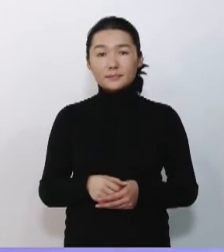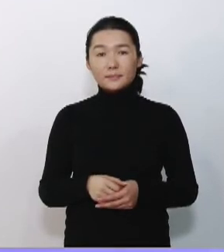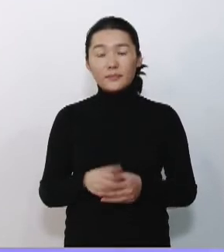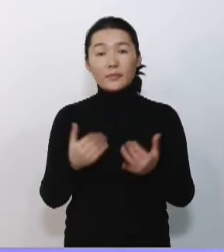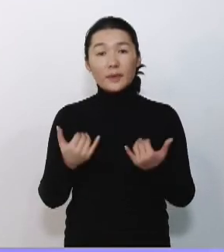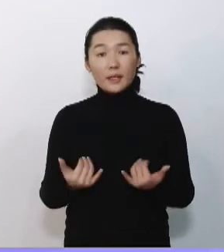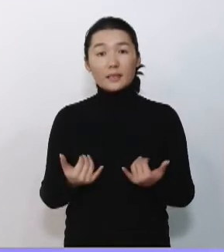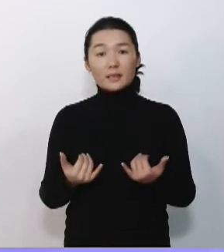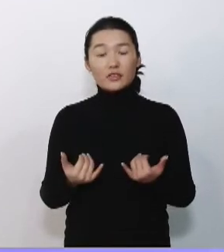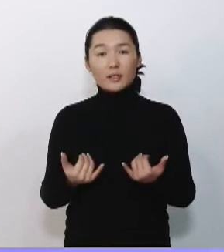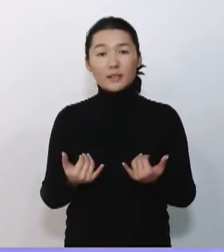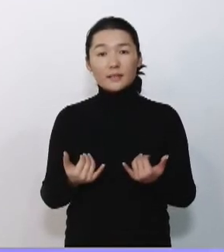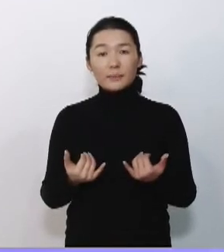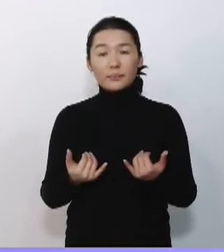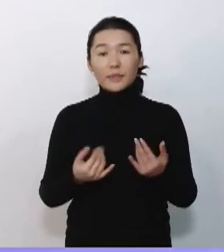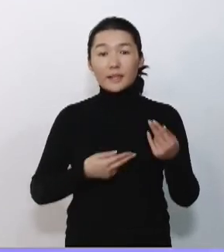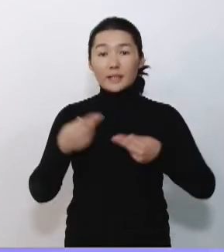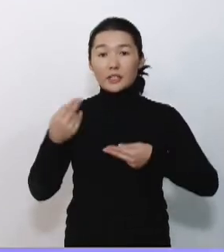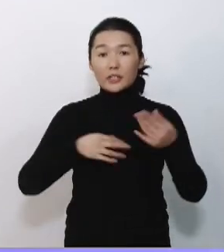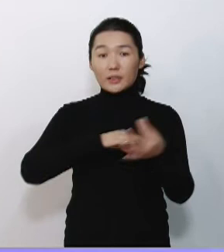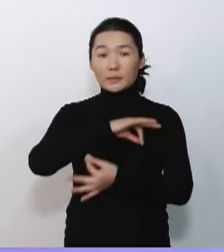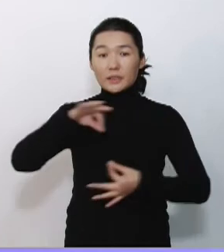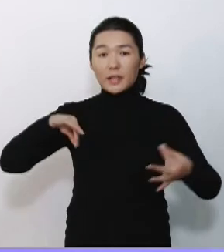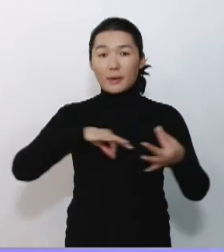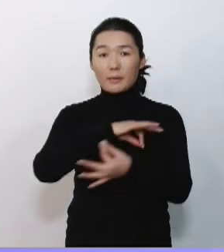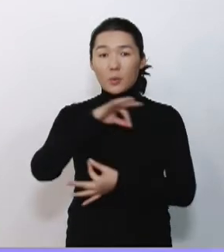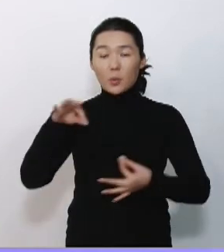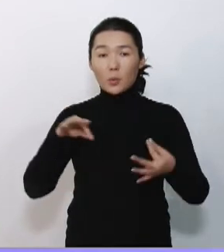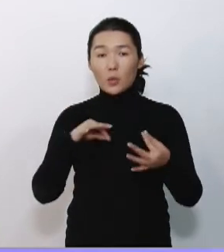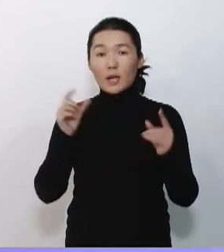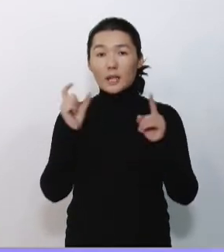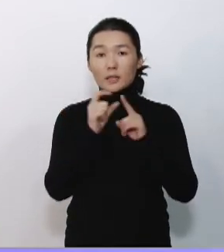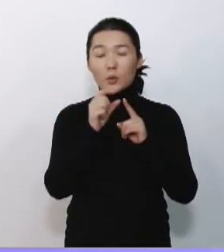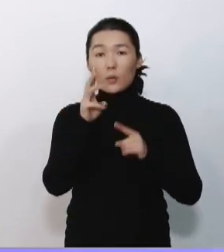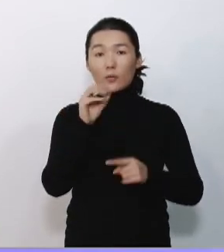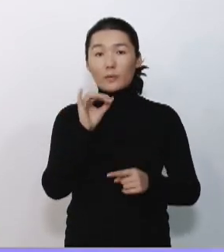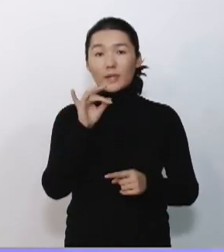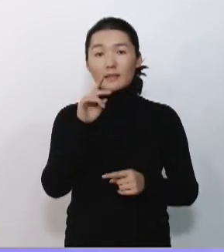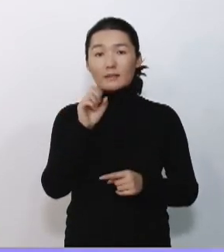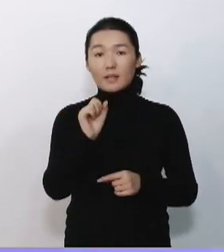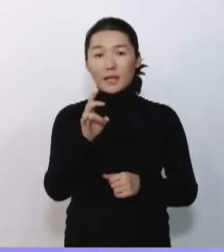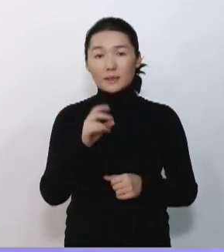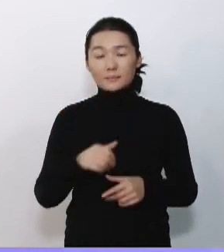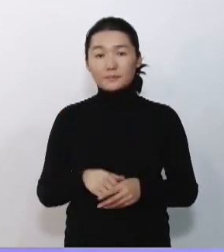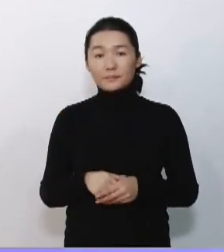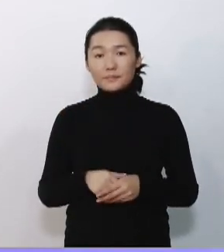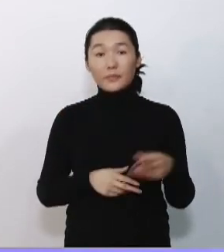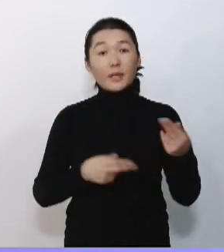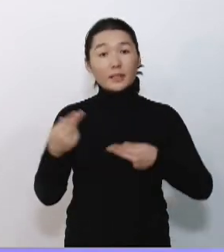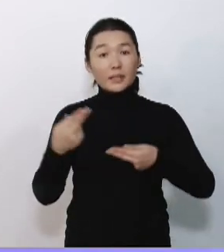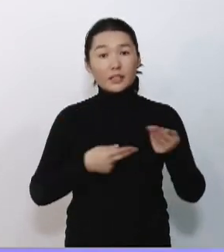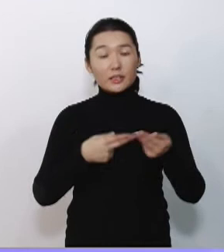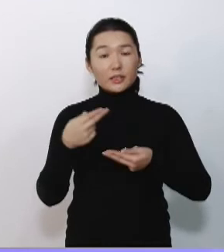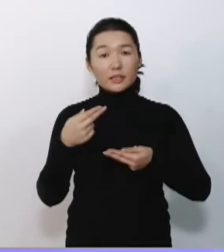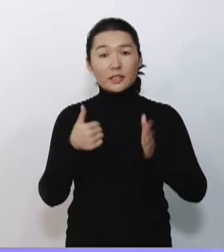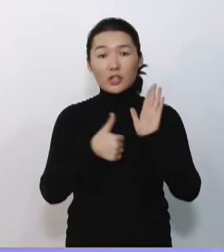А сейчас начертим схему к слову Мирлан. Начертите